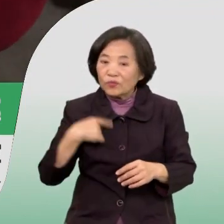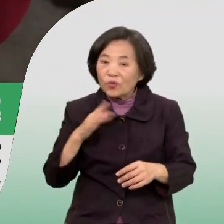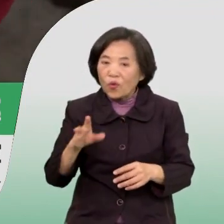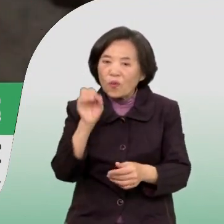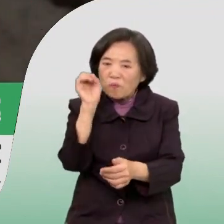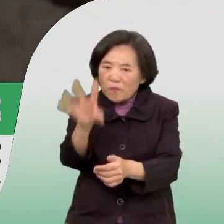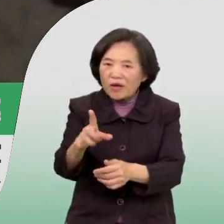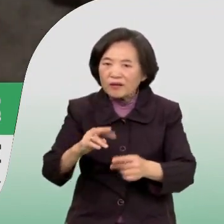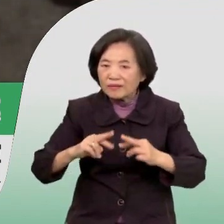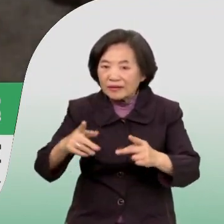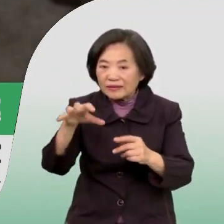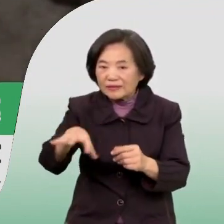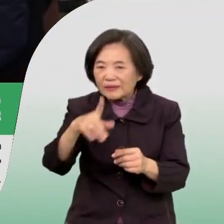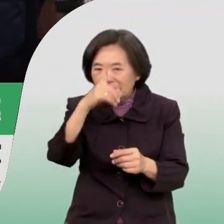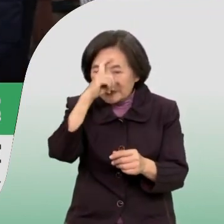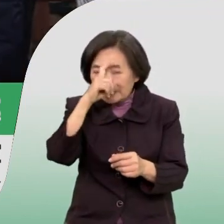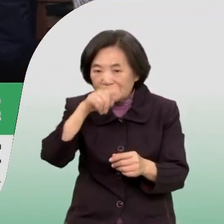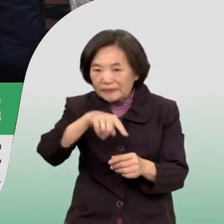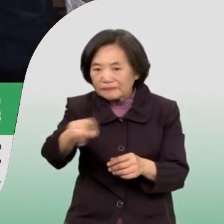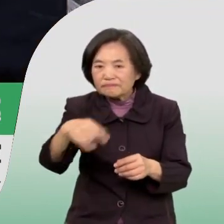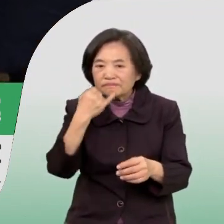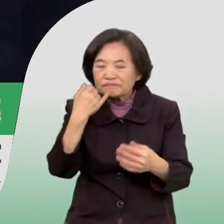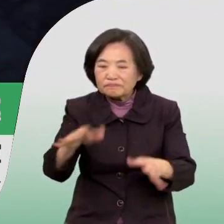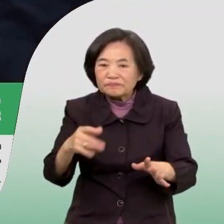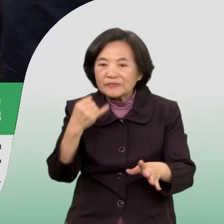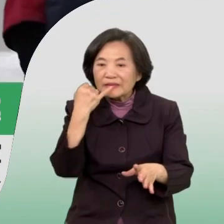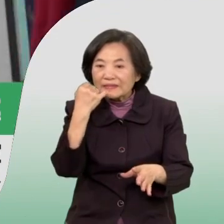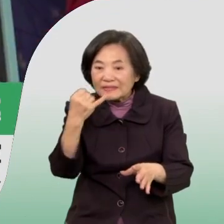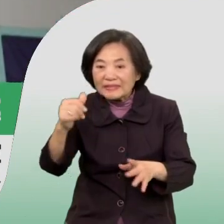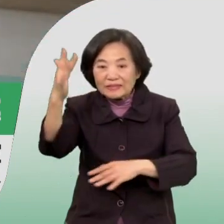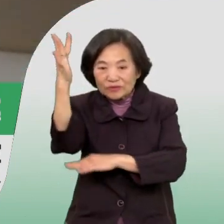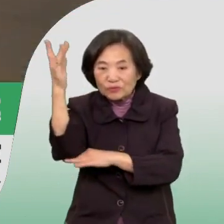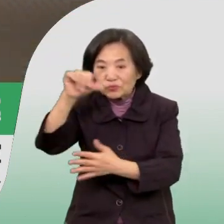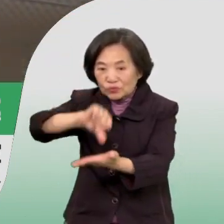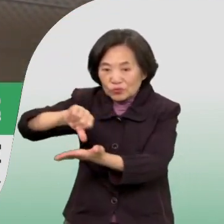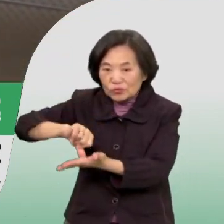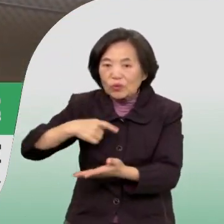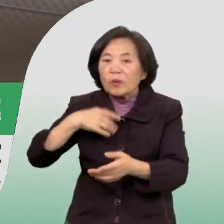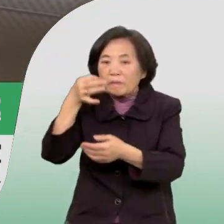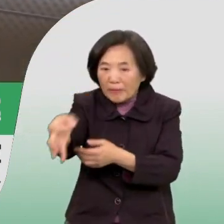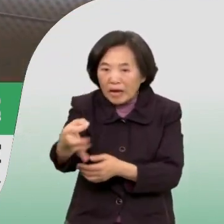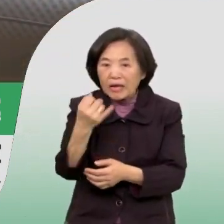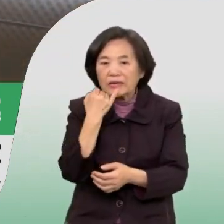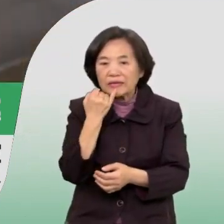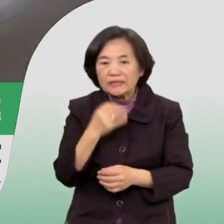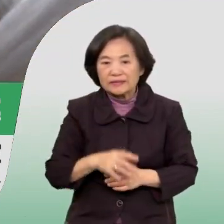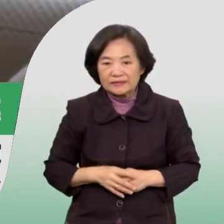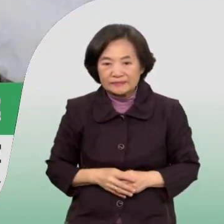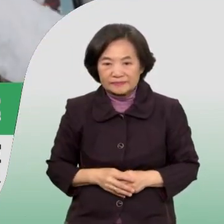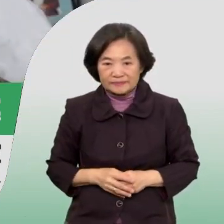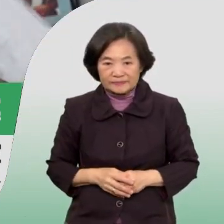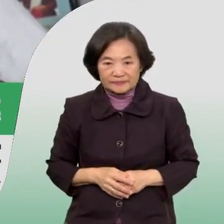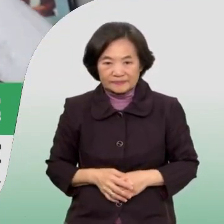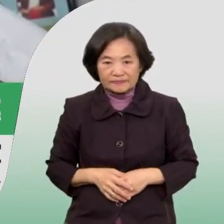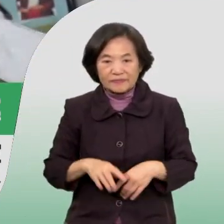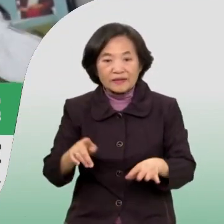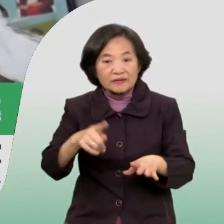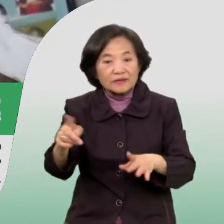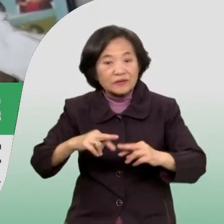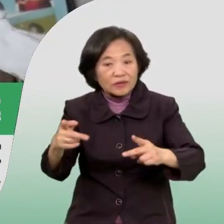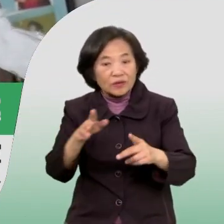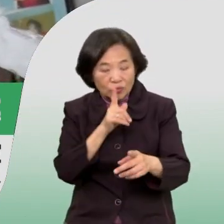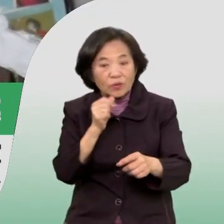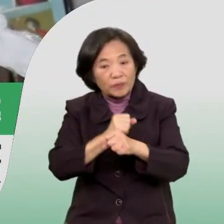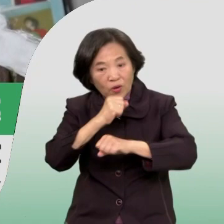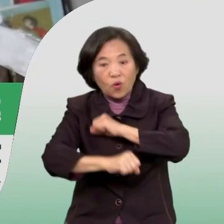良厂，吼、哦、来希望农民做来同来种本来留来收购，鼓励去种商业产业改良厂，要有